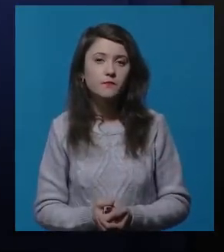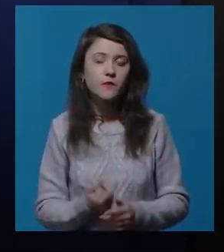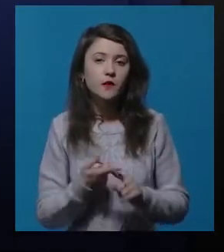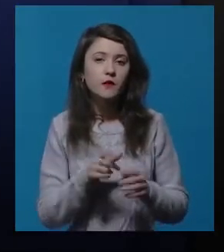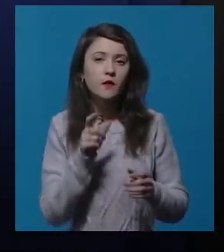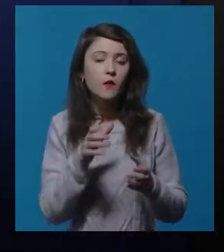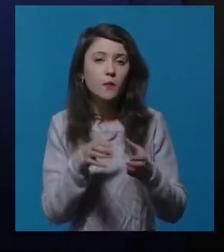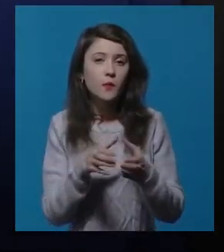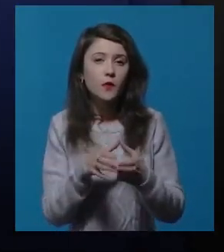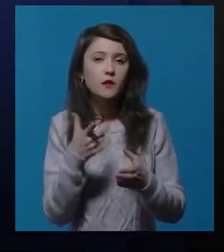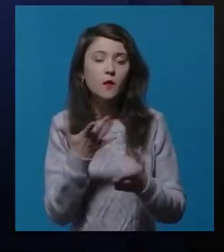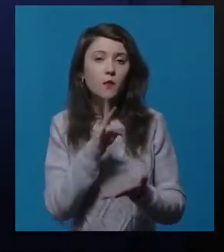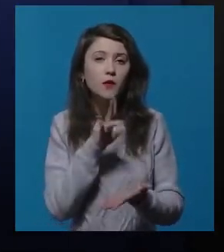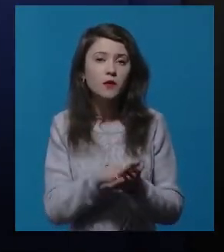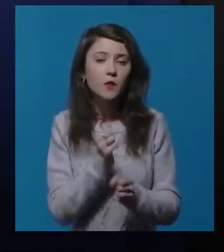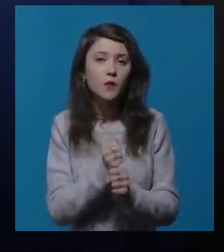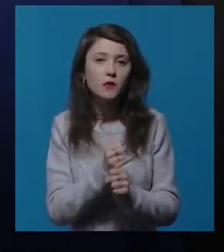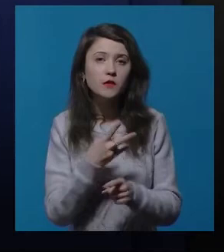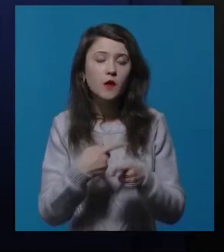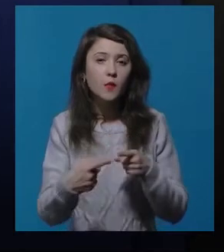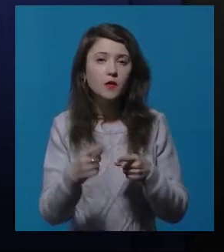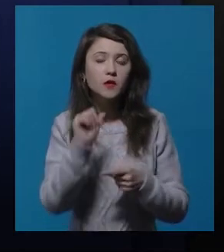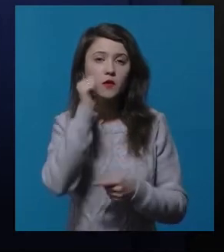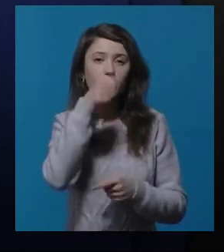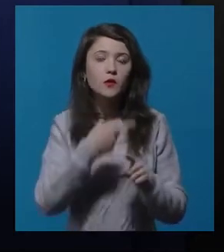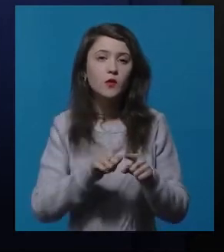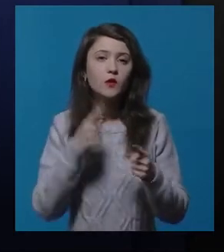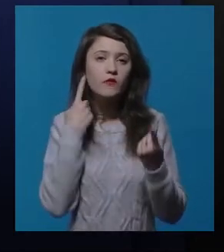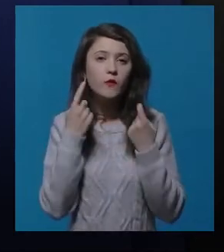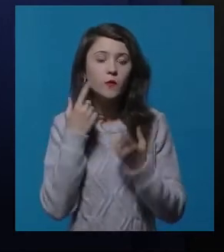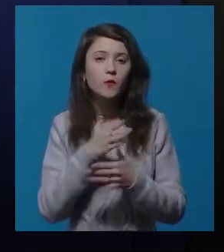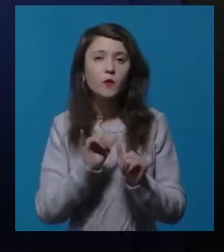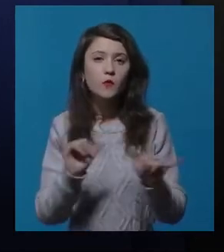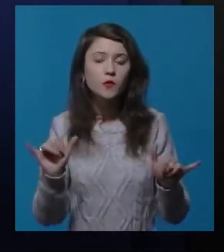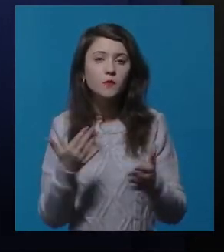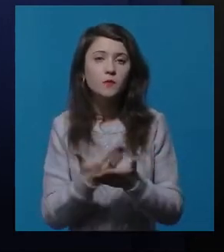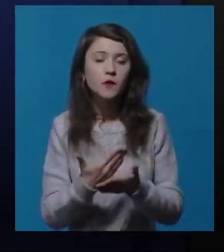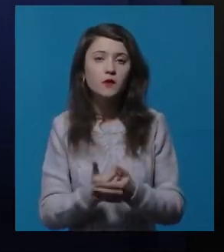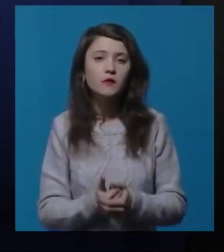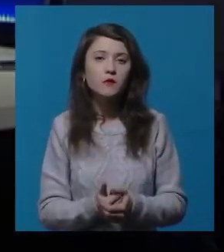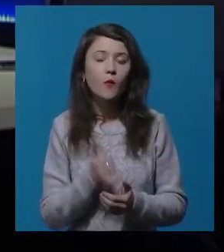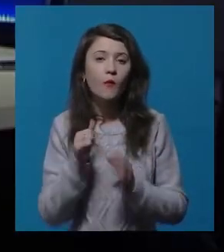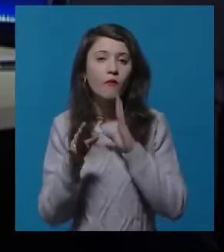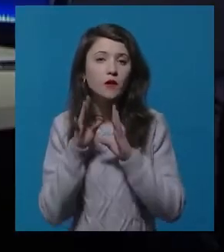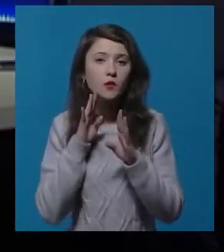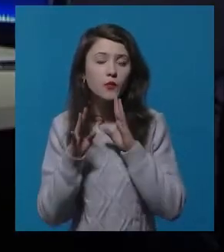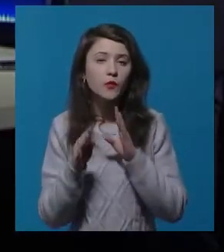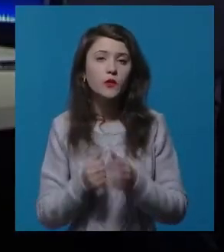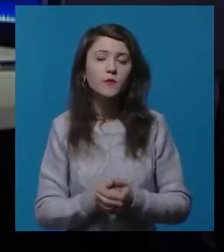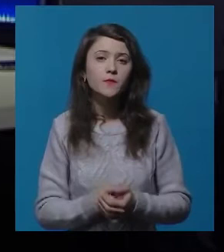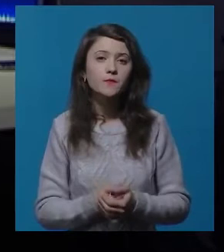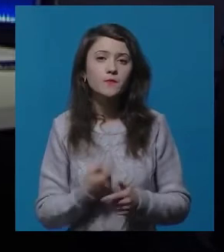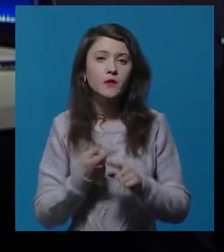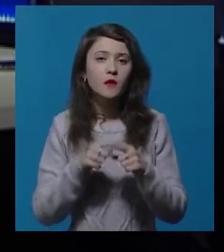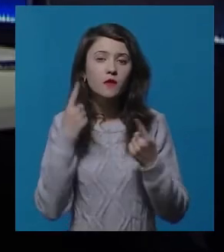які постійно працюють на протязі року, і цю інформацію ми поширимо в мережі, там Facebook є. Ця